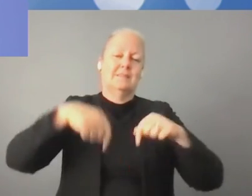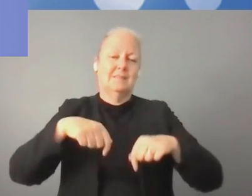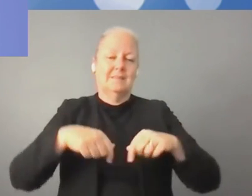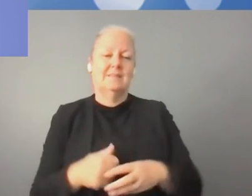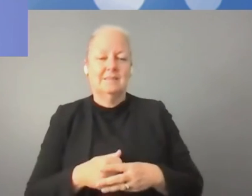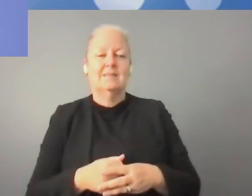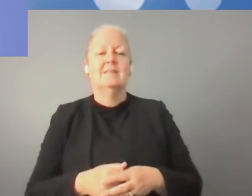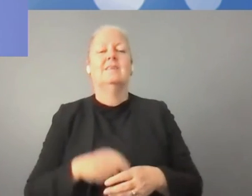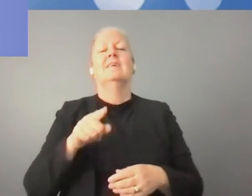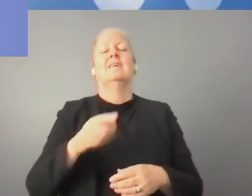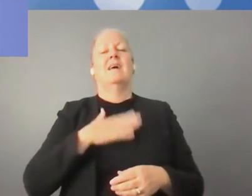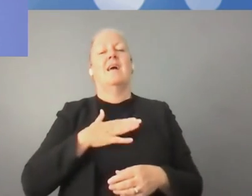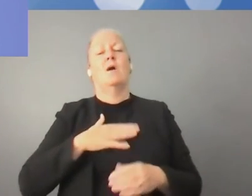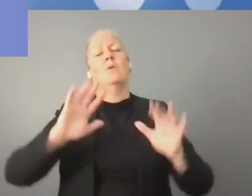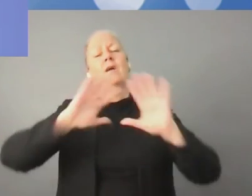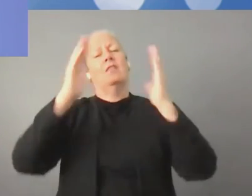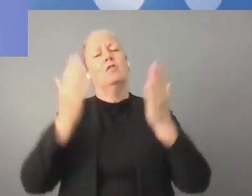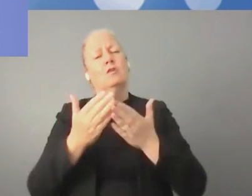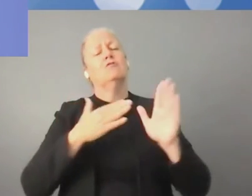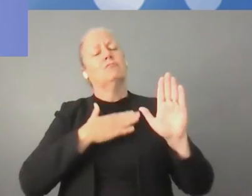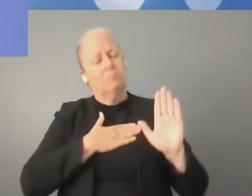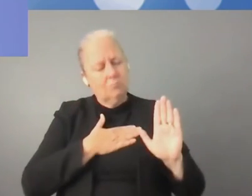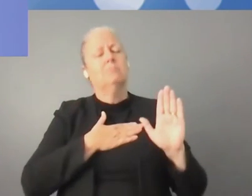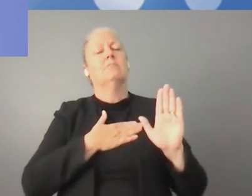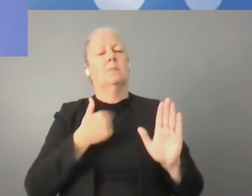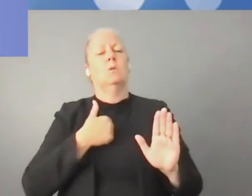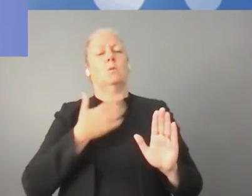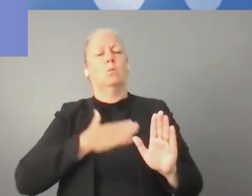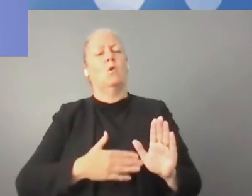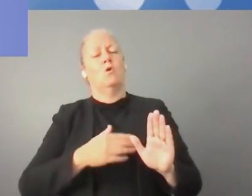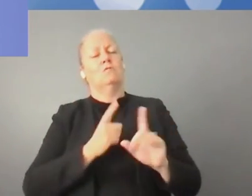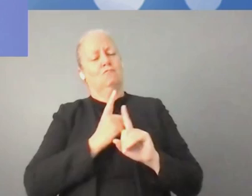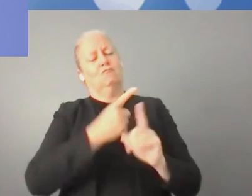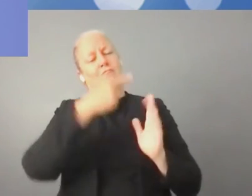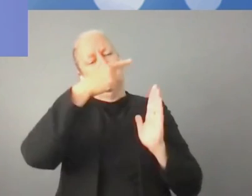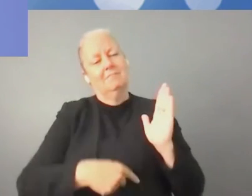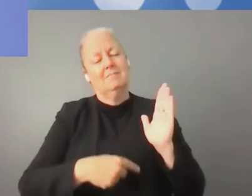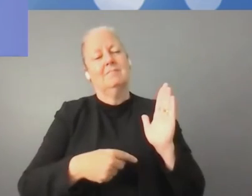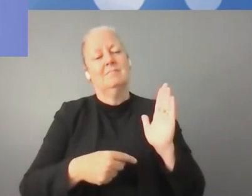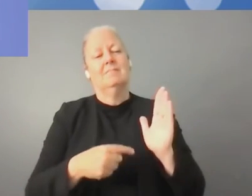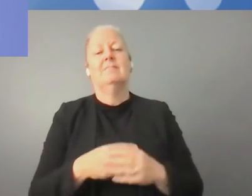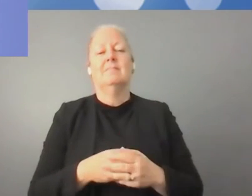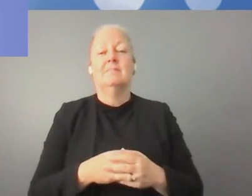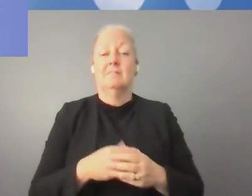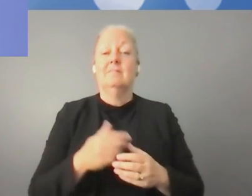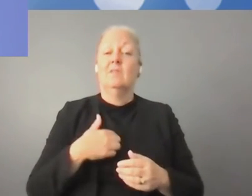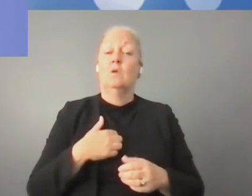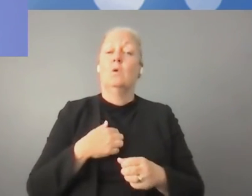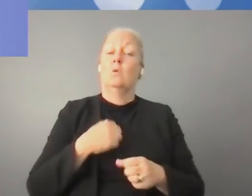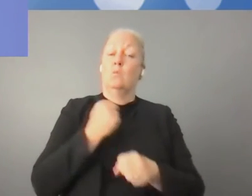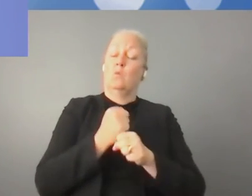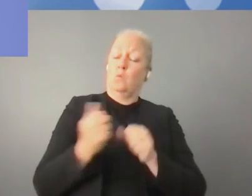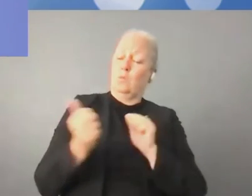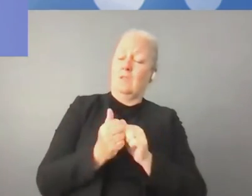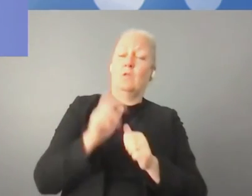господин Макаров, сегодня я говорю в основном с латвийской перспективы, поэтому хочу сказать,